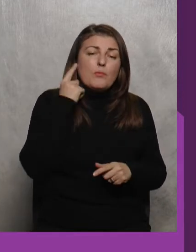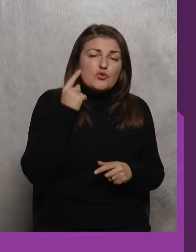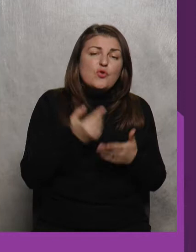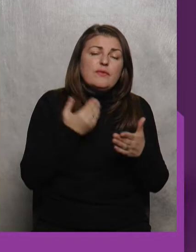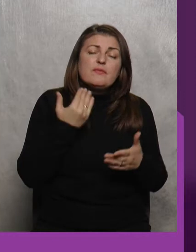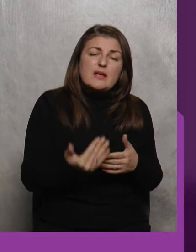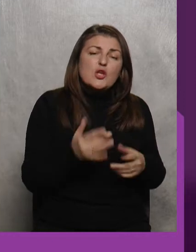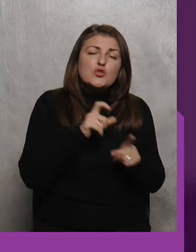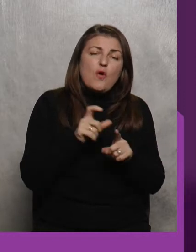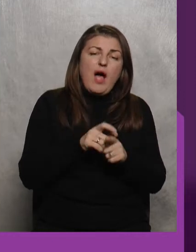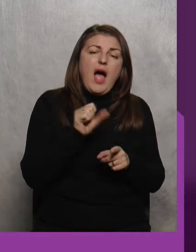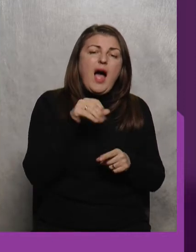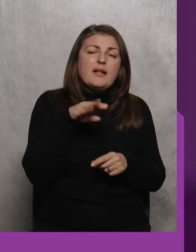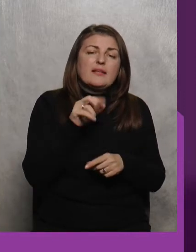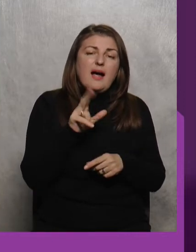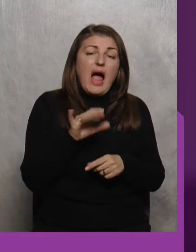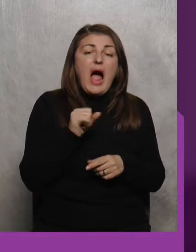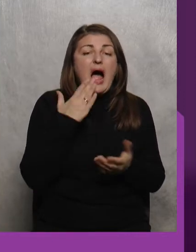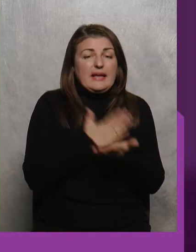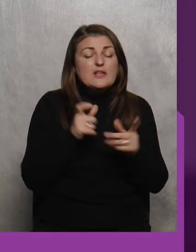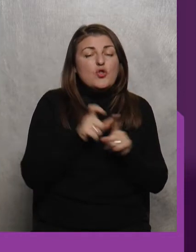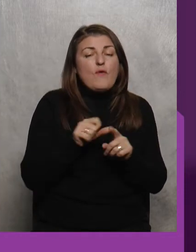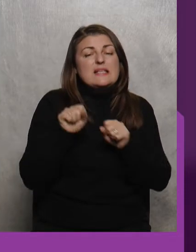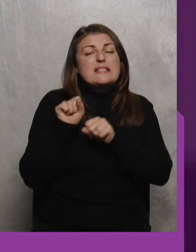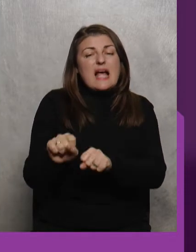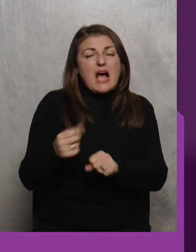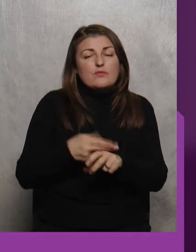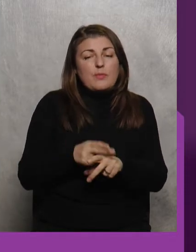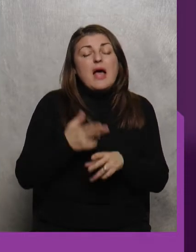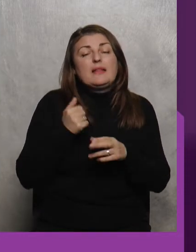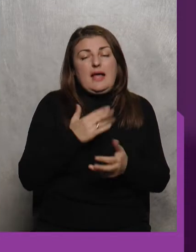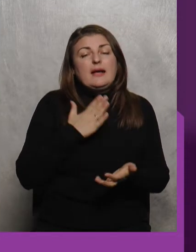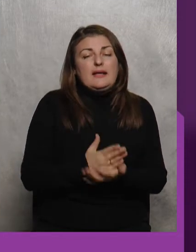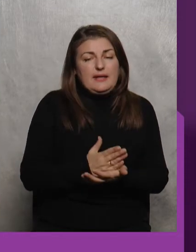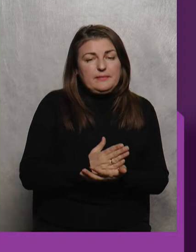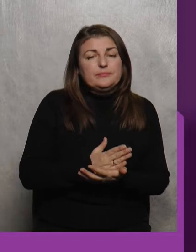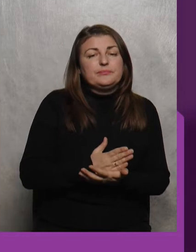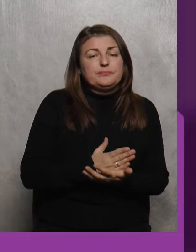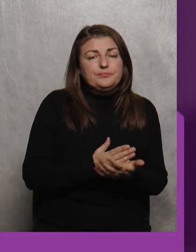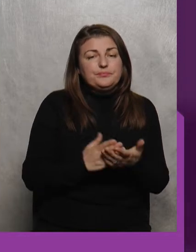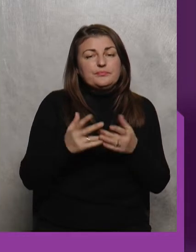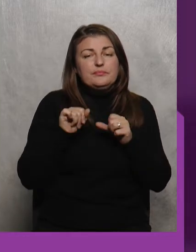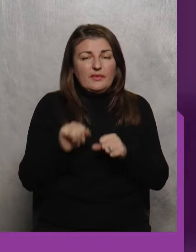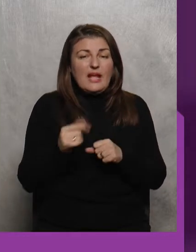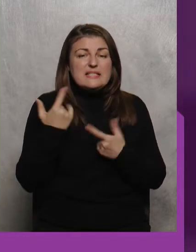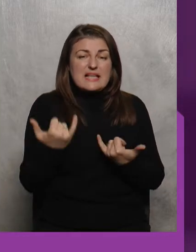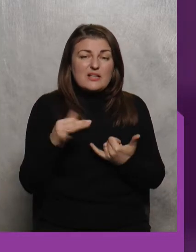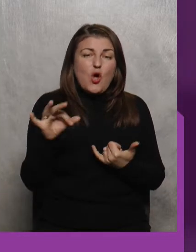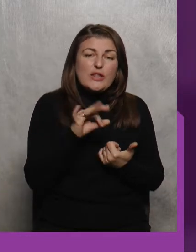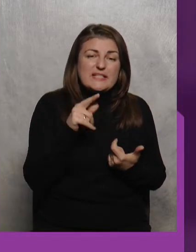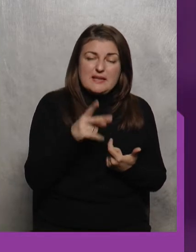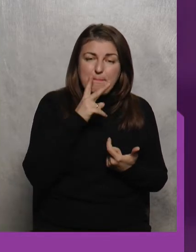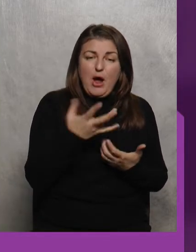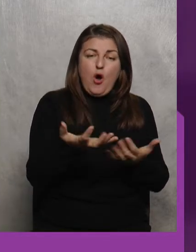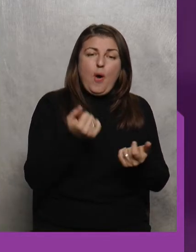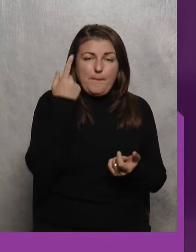від вас слово «атака», а є слово «захист» у арт-спорті? Да, захист є. От зараз Олексій, от бачите, Олексій